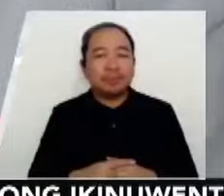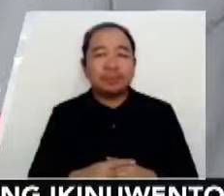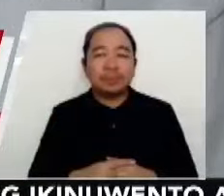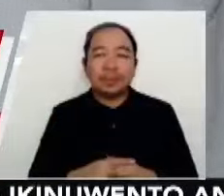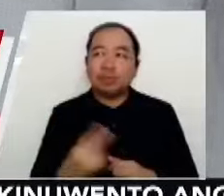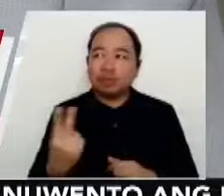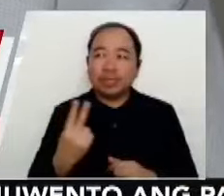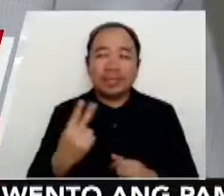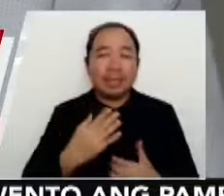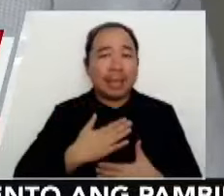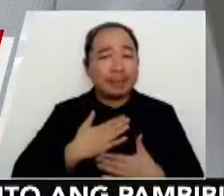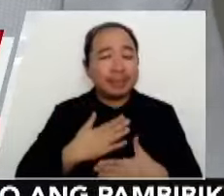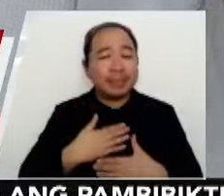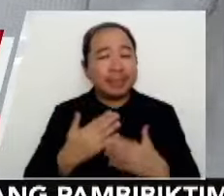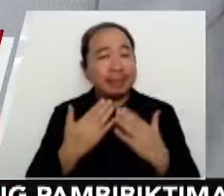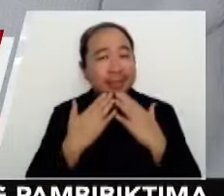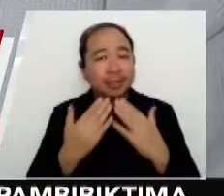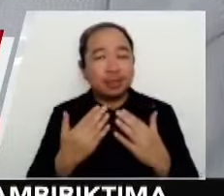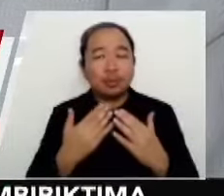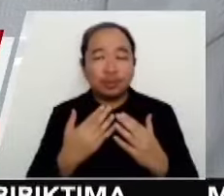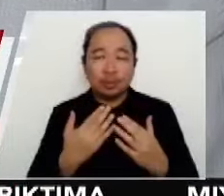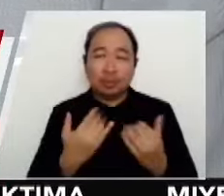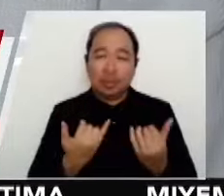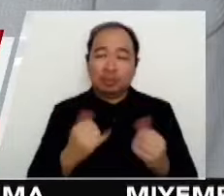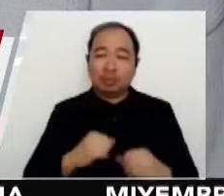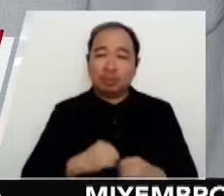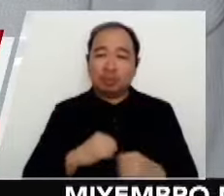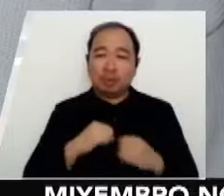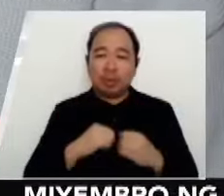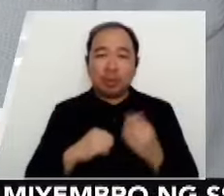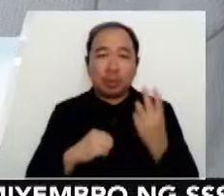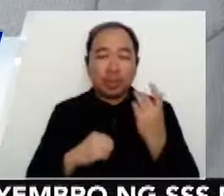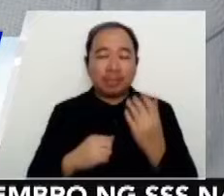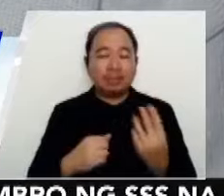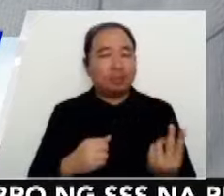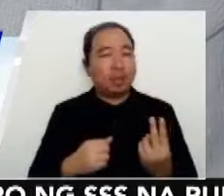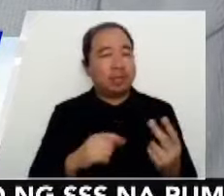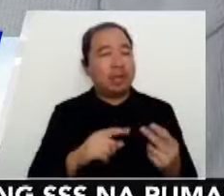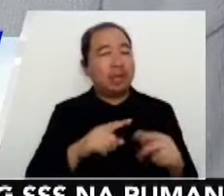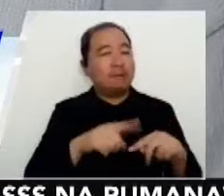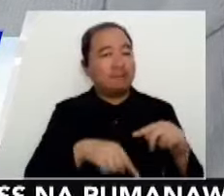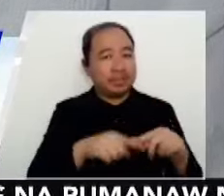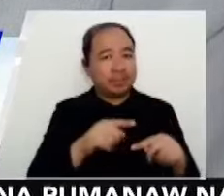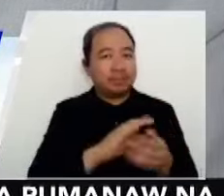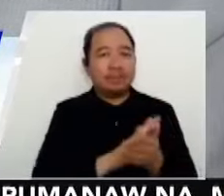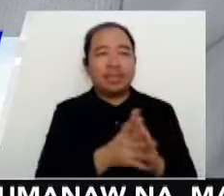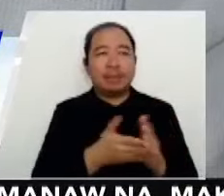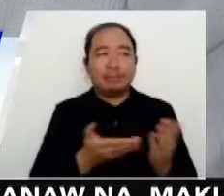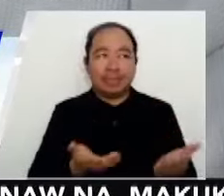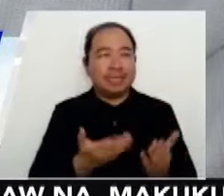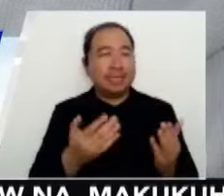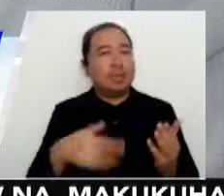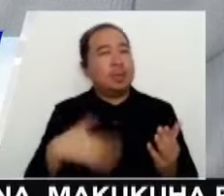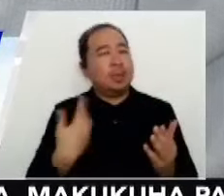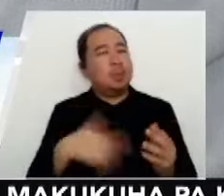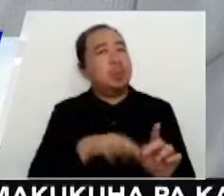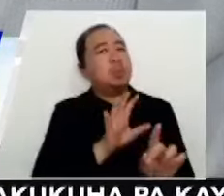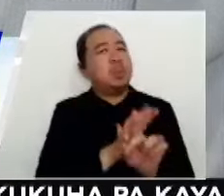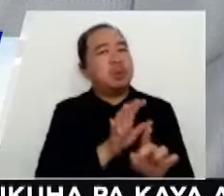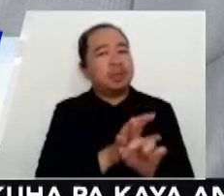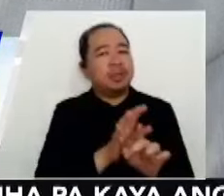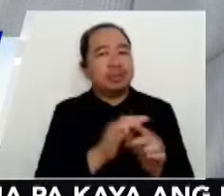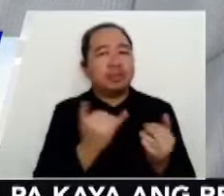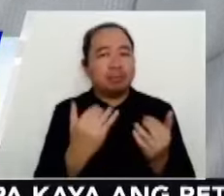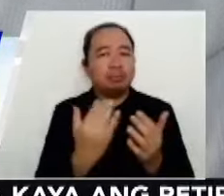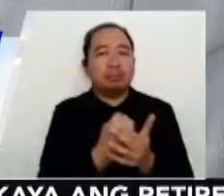and nakaka-proud po kasi yung friendship po namin nag-turn into this big and it's a really big opportunity for us